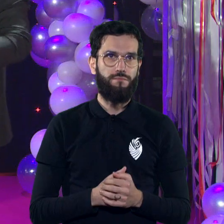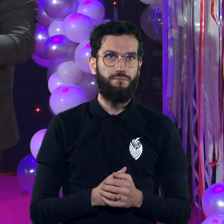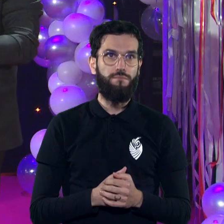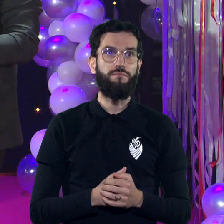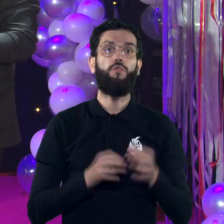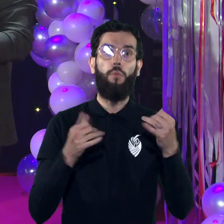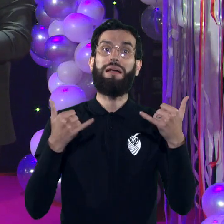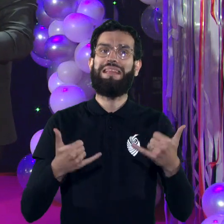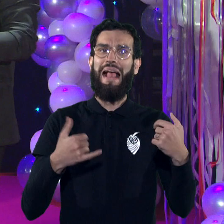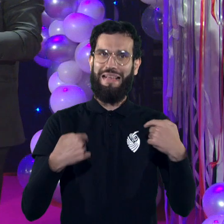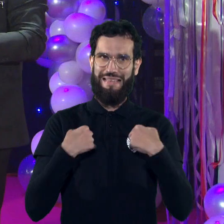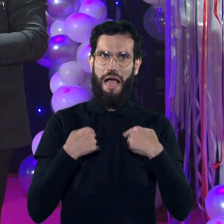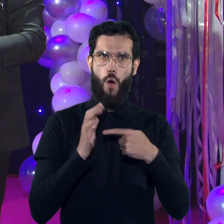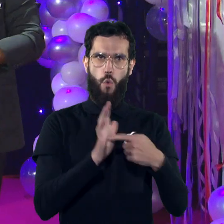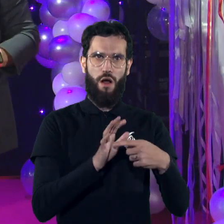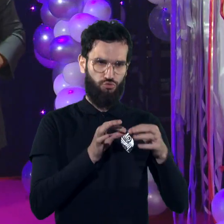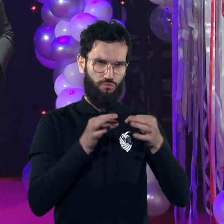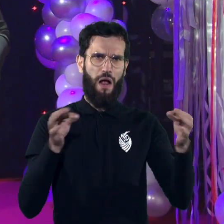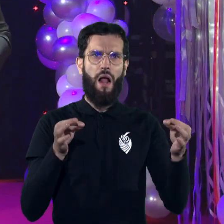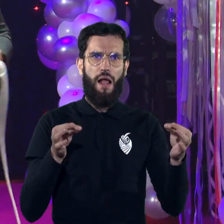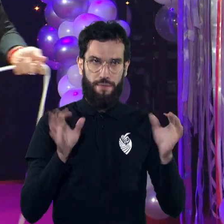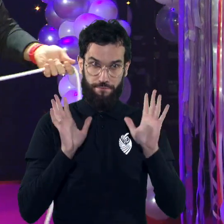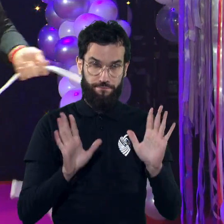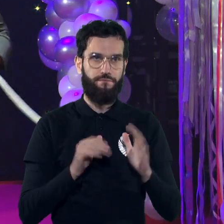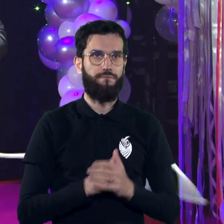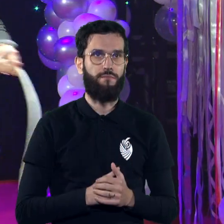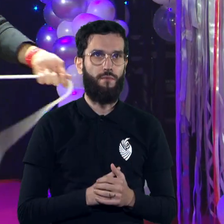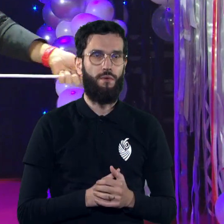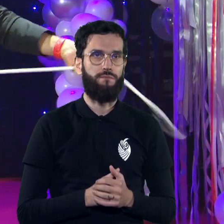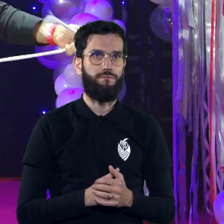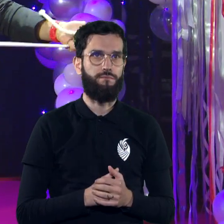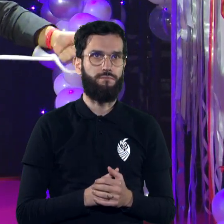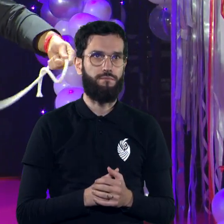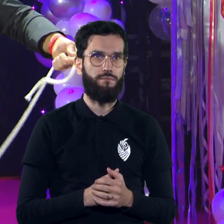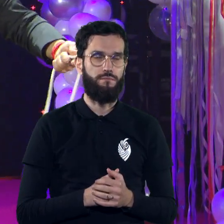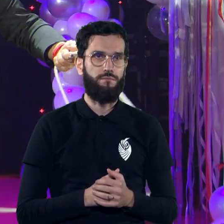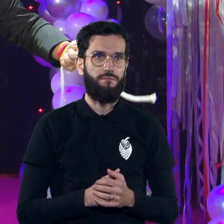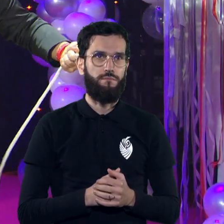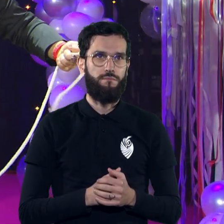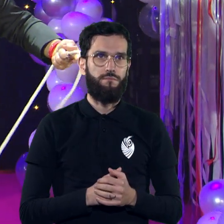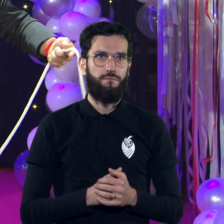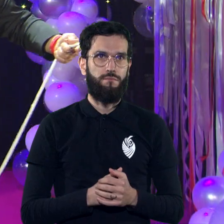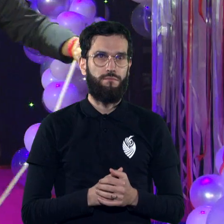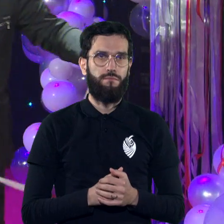Čo, ja ti ukážem niečo so špagátom. Mám taký trošku hrubší. Sice dlhší, ale za to hrubší.